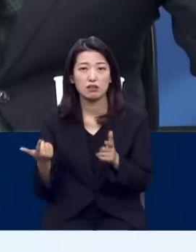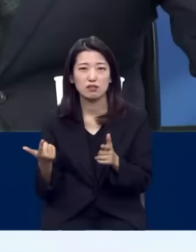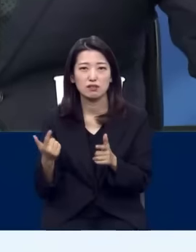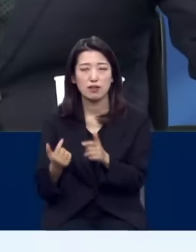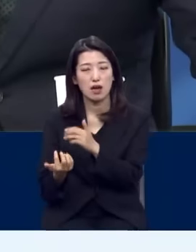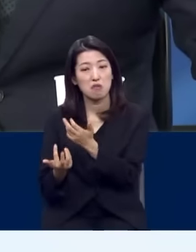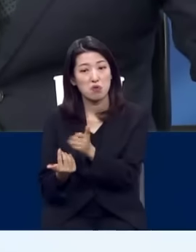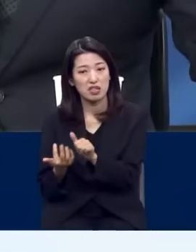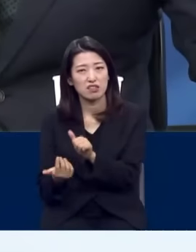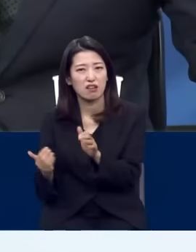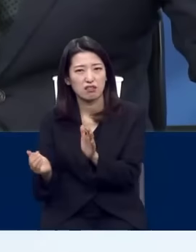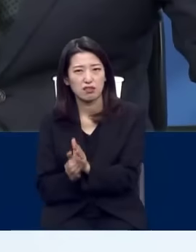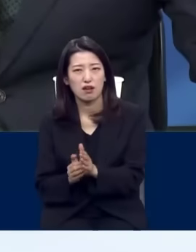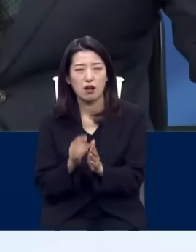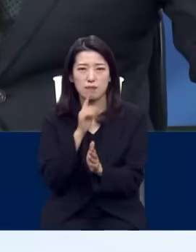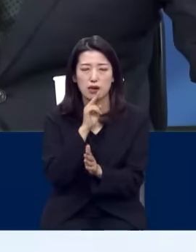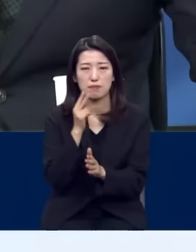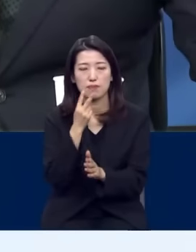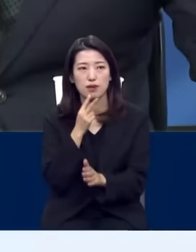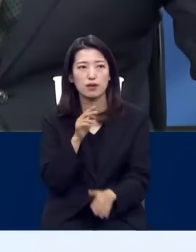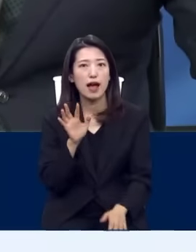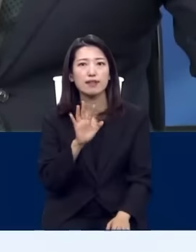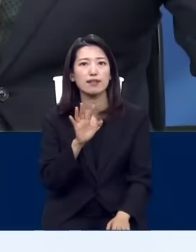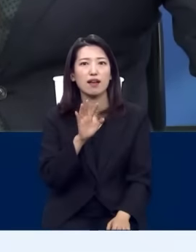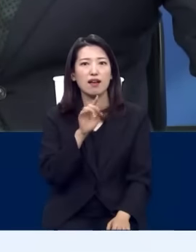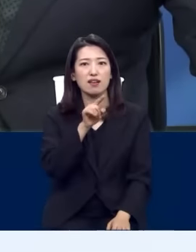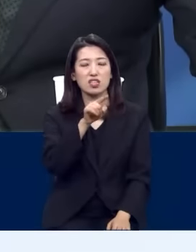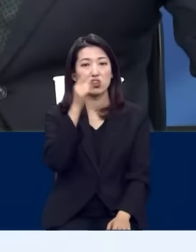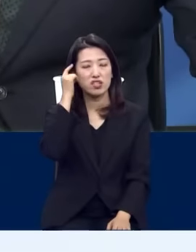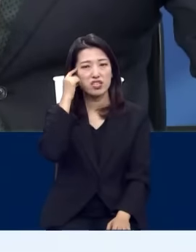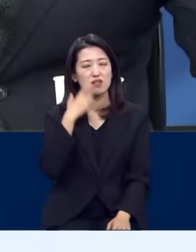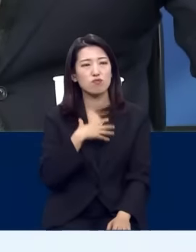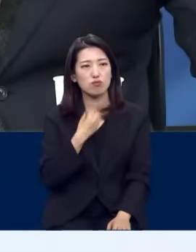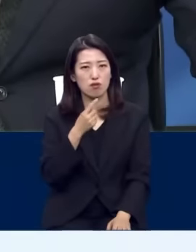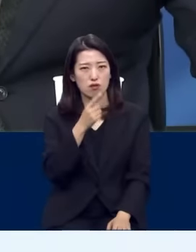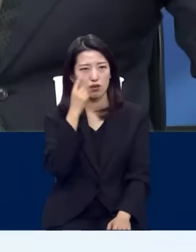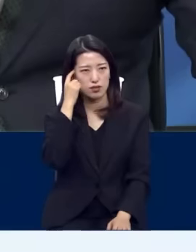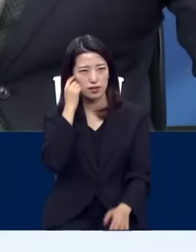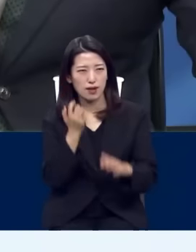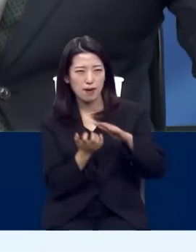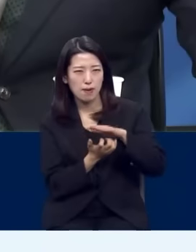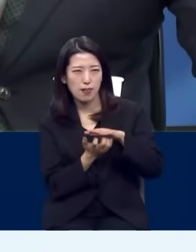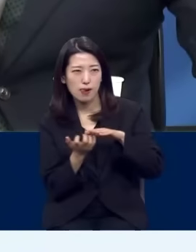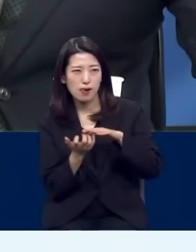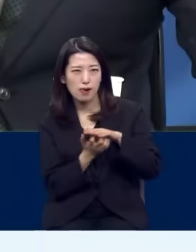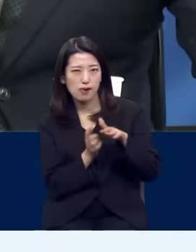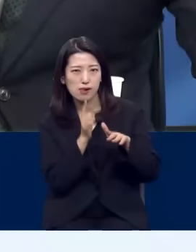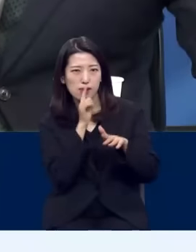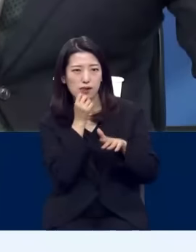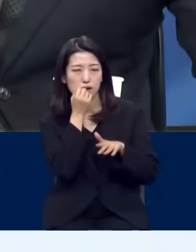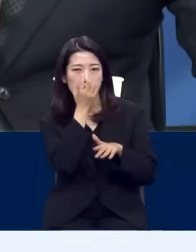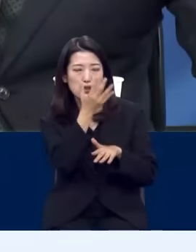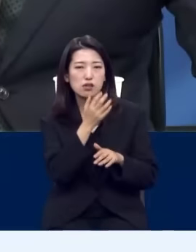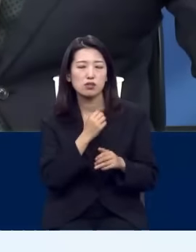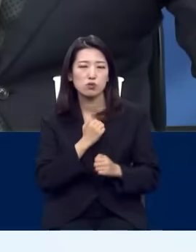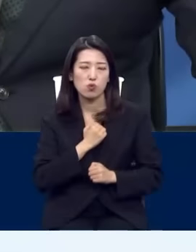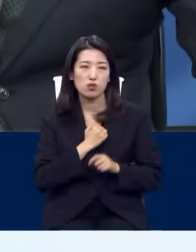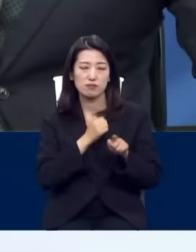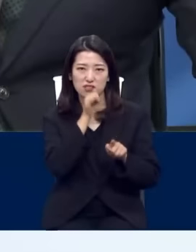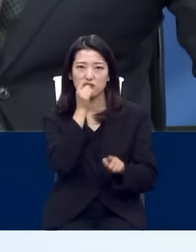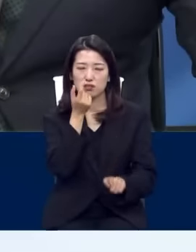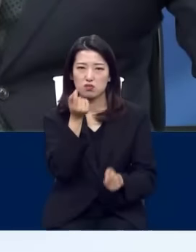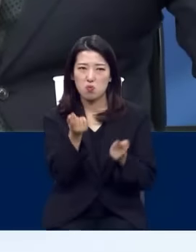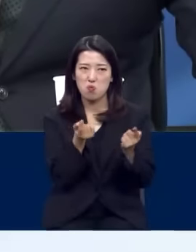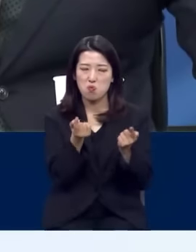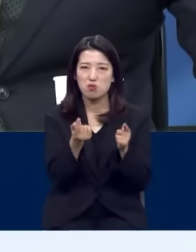계산된 발언들이 좀 보거든요 어떤 계산하 예를 들어서요 정도 수위로 자기가 좀이 겁박을 좀 하면 어 당사자들이